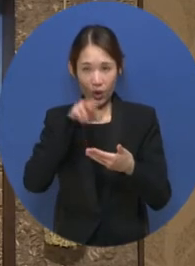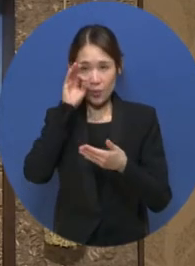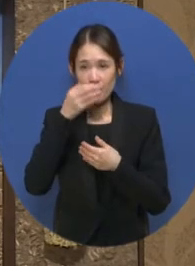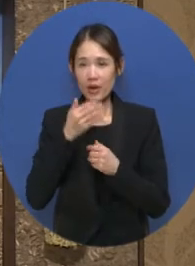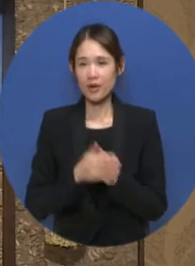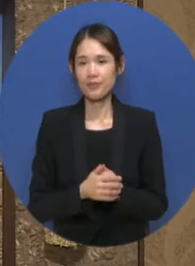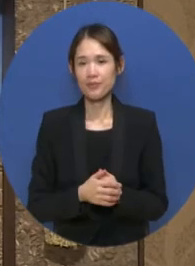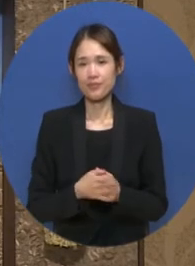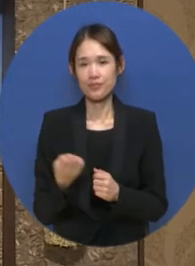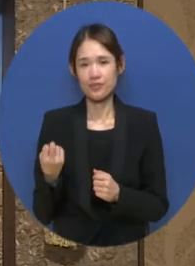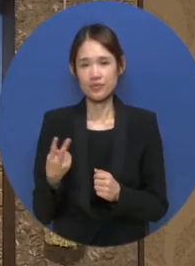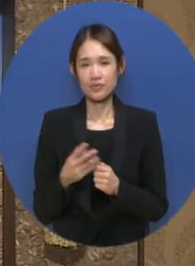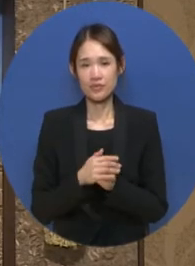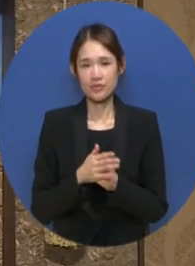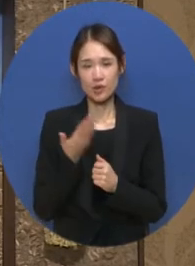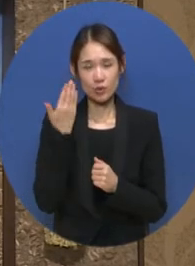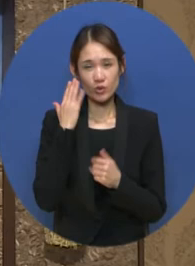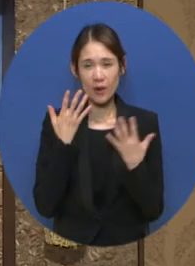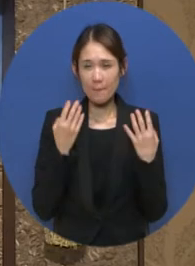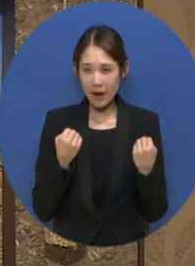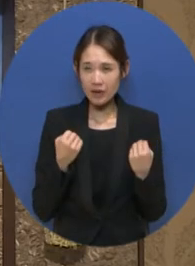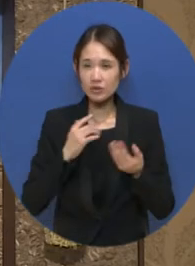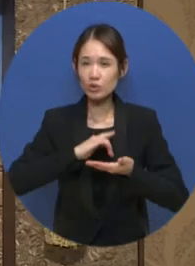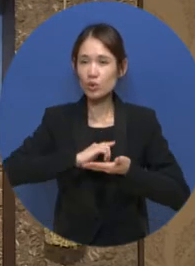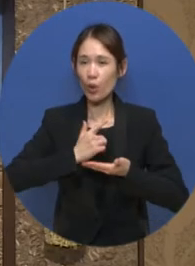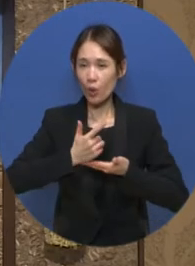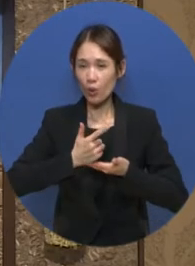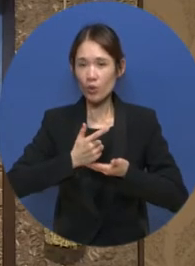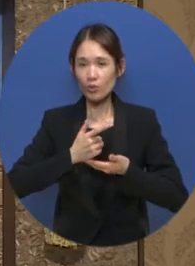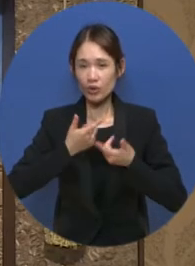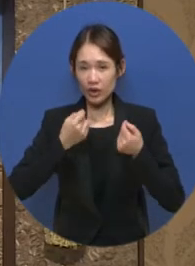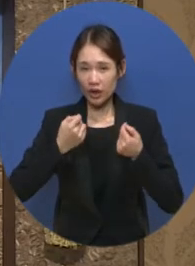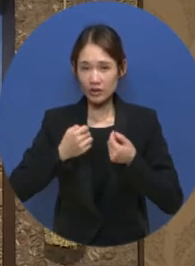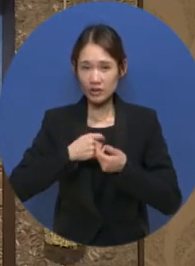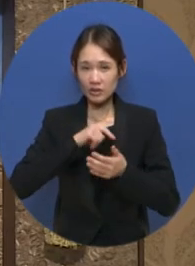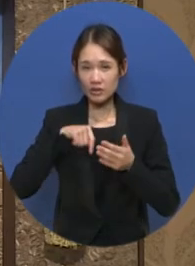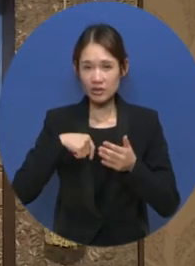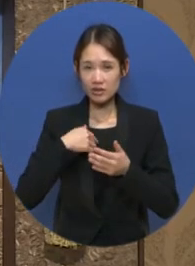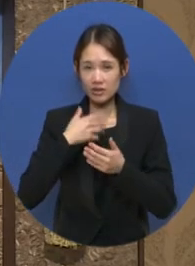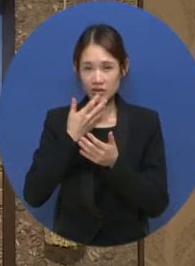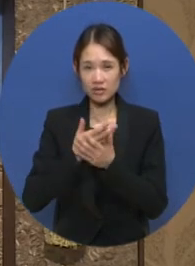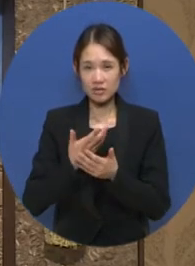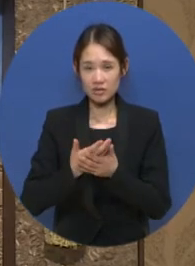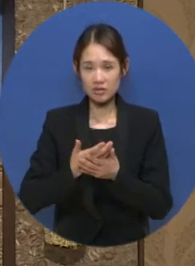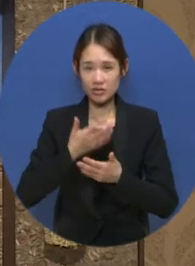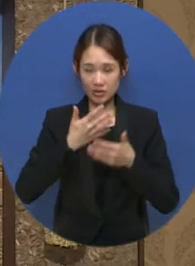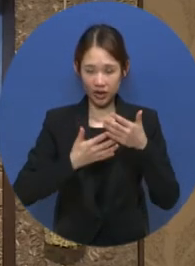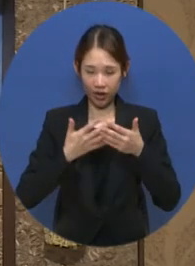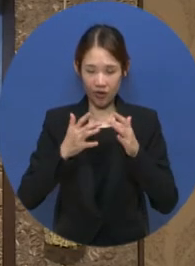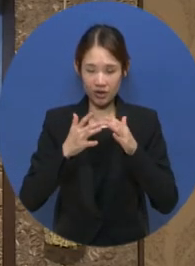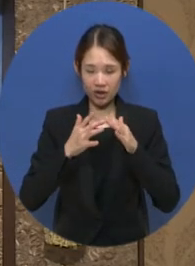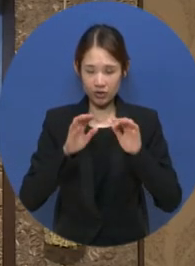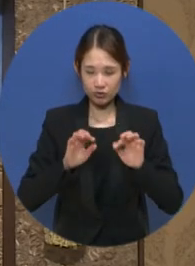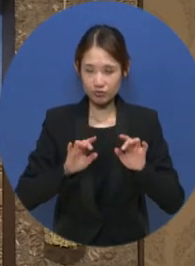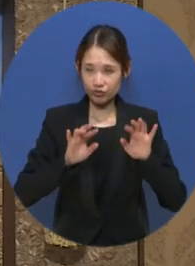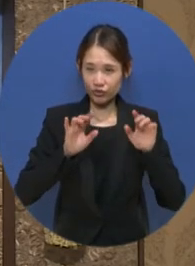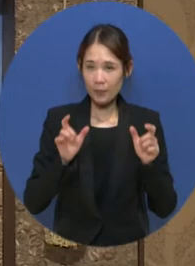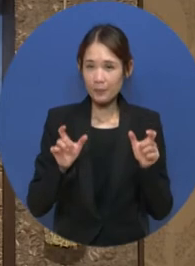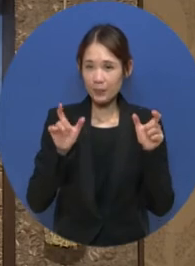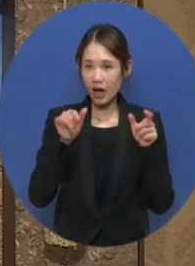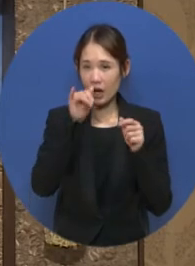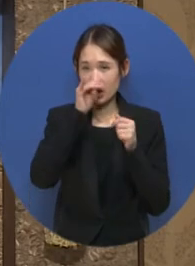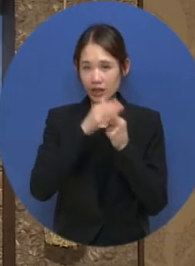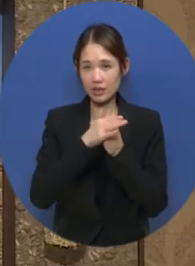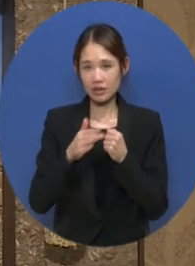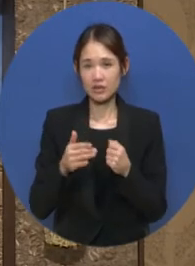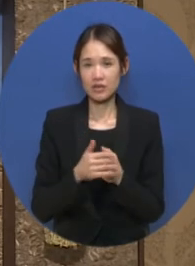또 이제 좀 안 참 많이 하고 있는 이제 노트북 인턴 대회에도 보면 이제 제가 이 자료 라든지 영상들을 많이 올려 놓았기